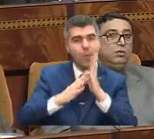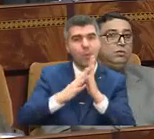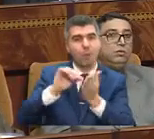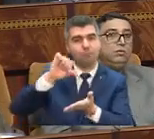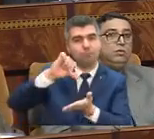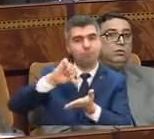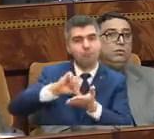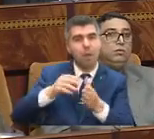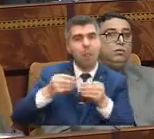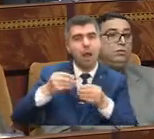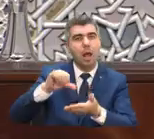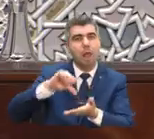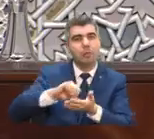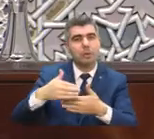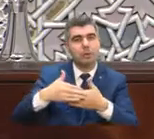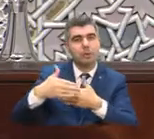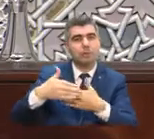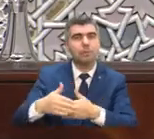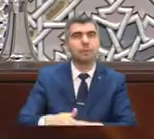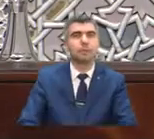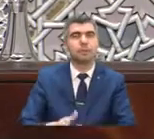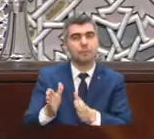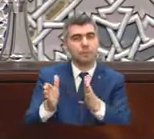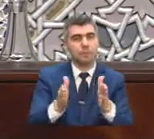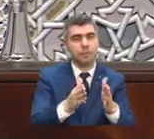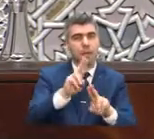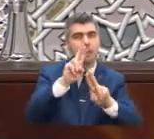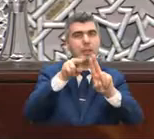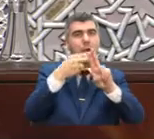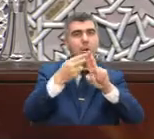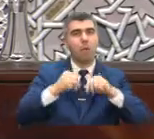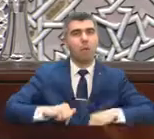الحوز. جوابكم سيد الوزير المحترم، تفضلوا.